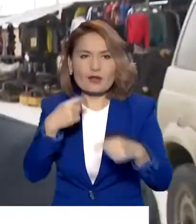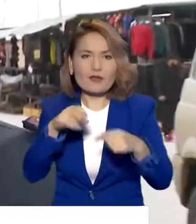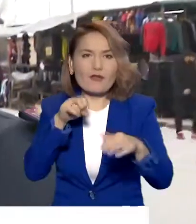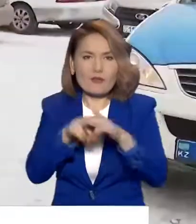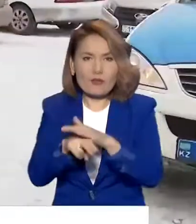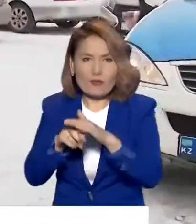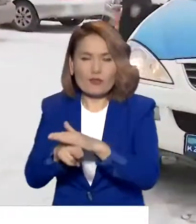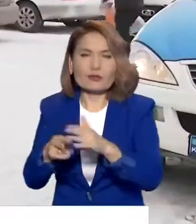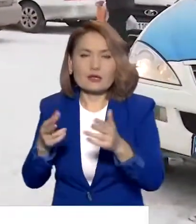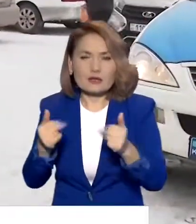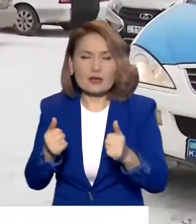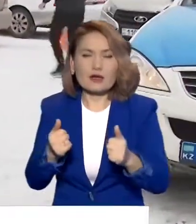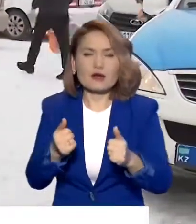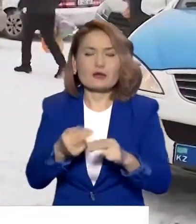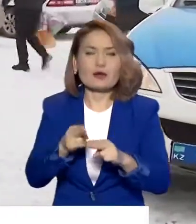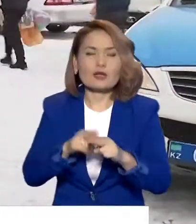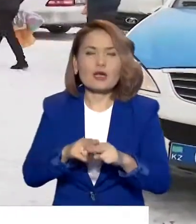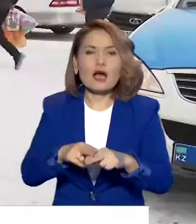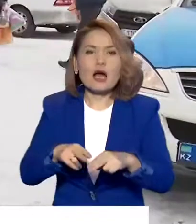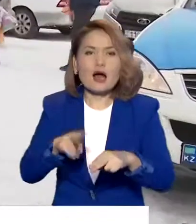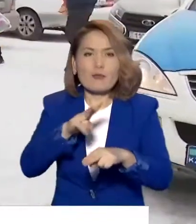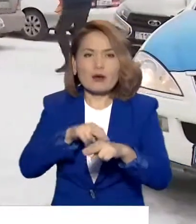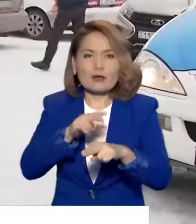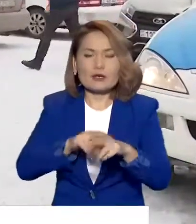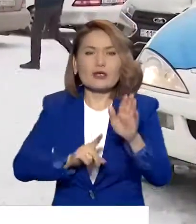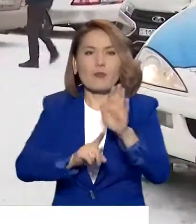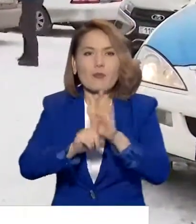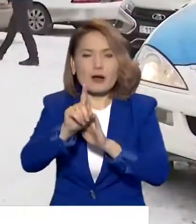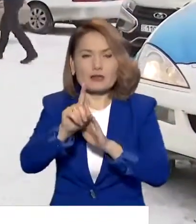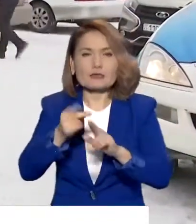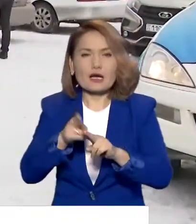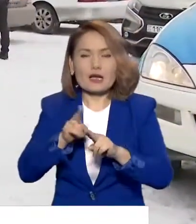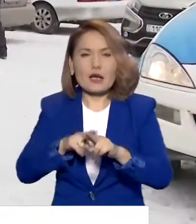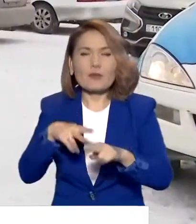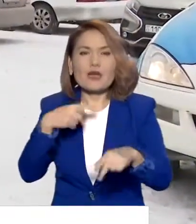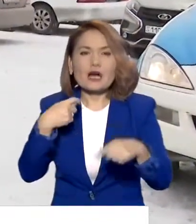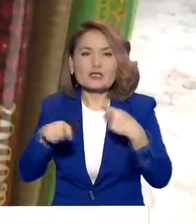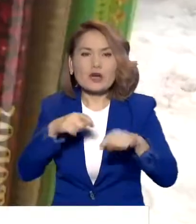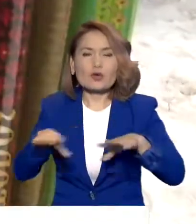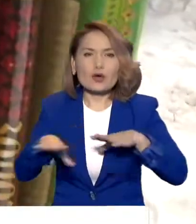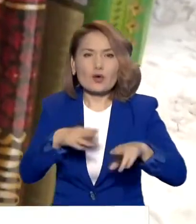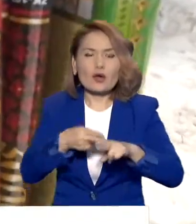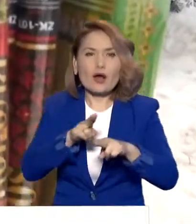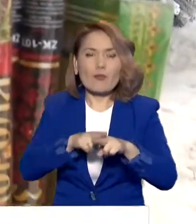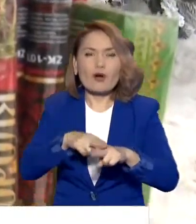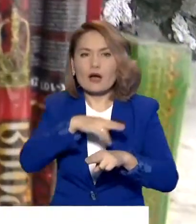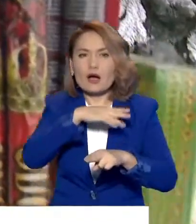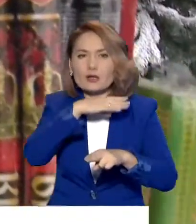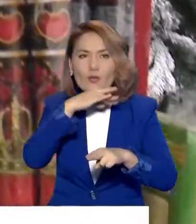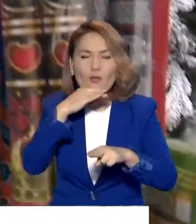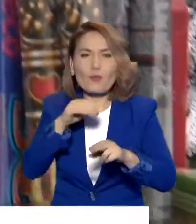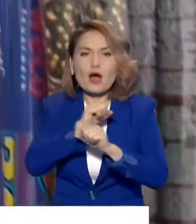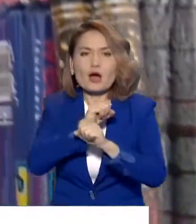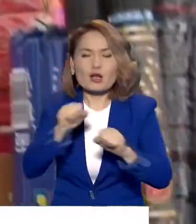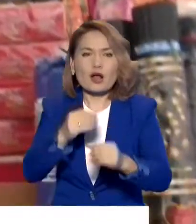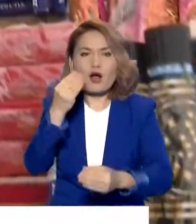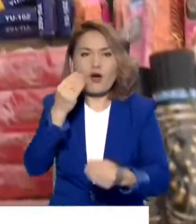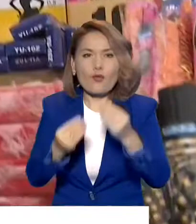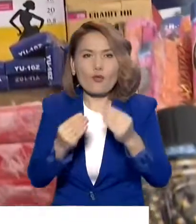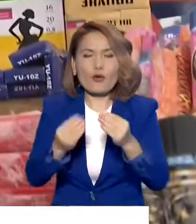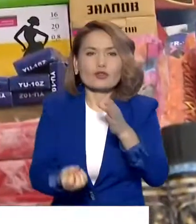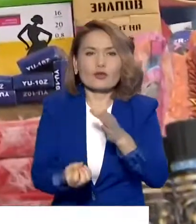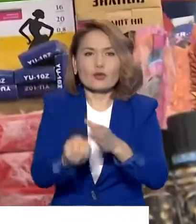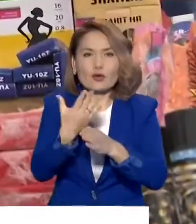бар да. Сала мамандары тексеріске енді кірісіп жатқан кезде сауда базарының кіреберісінде осы түрлі түсті жарқ-жұрқ еткен бұйымдар